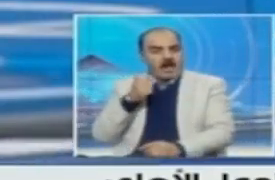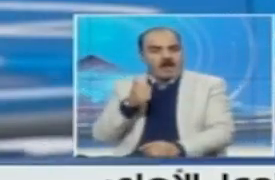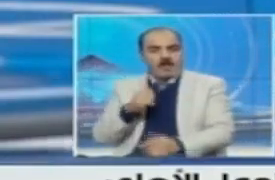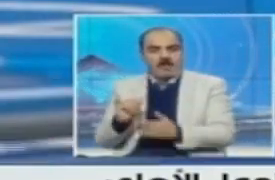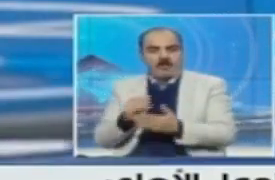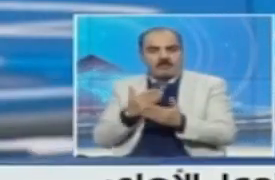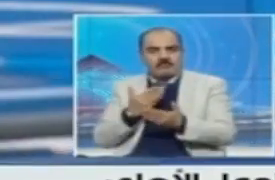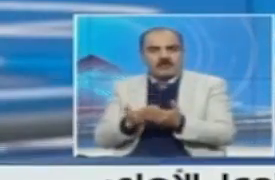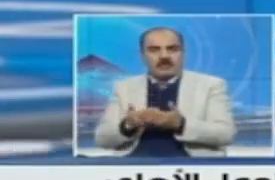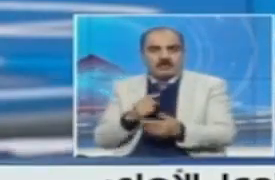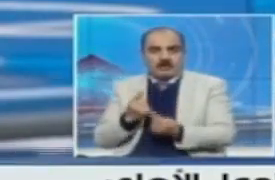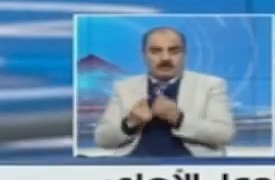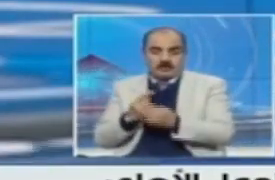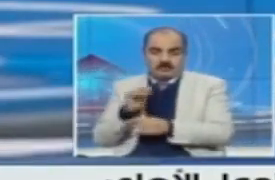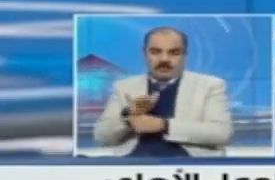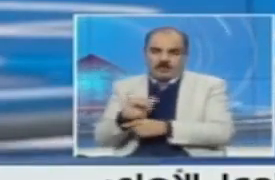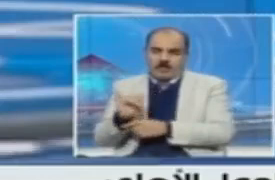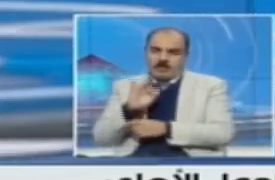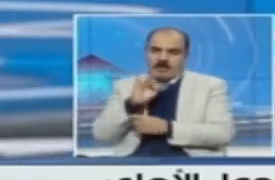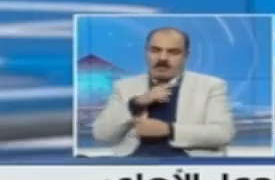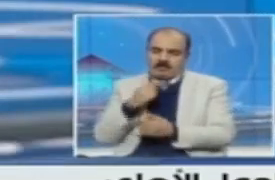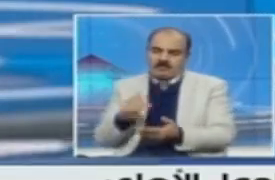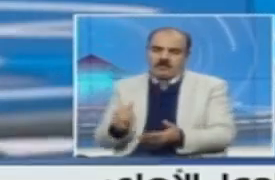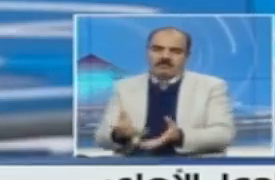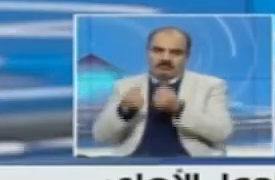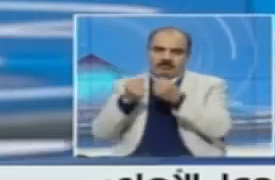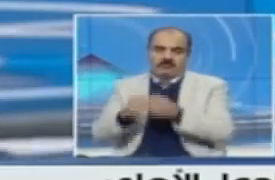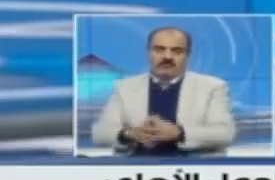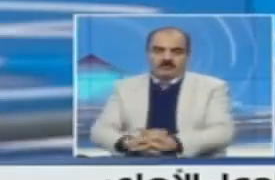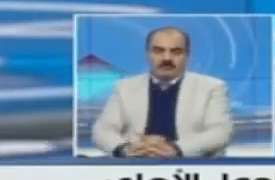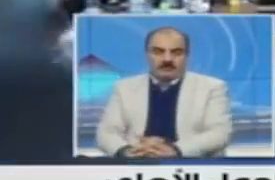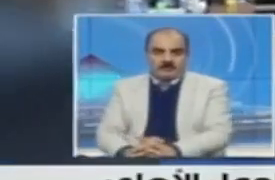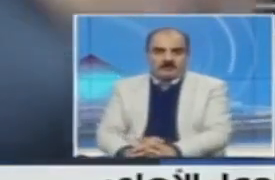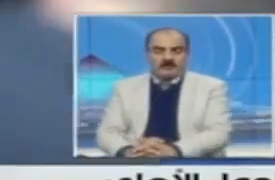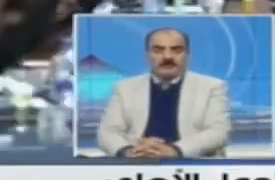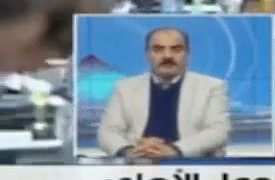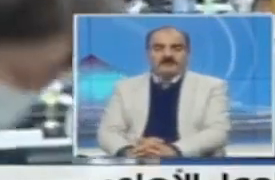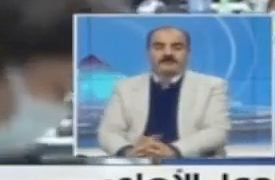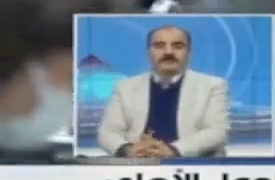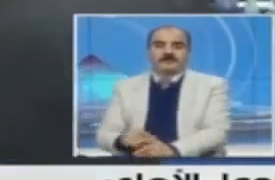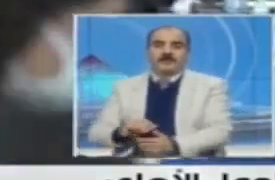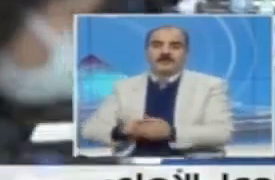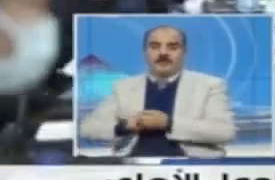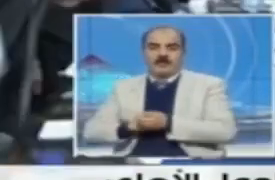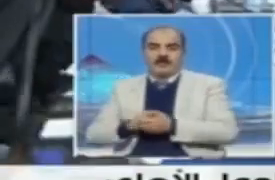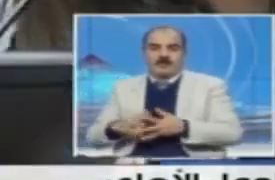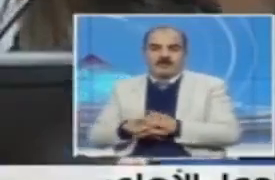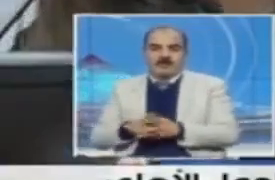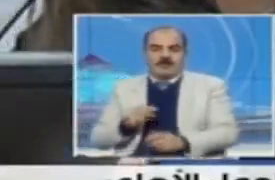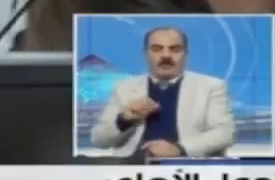محل تقدير لكن دعم الزراعة له أهمية خاصة. في التحالف قوة، وفي